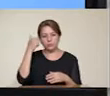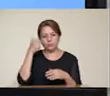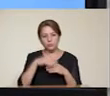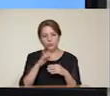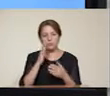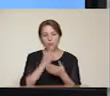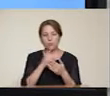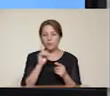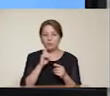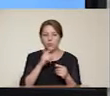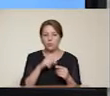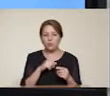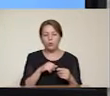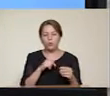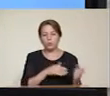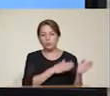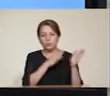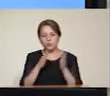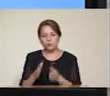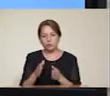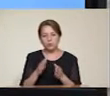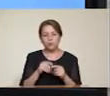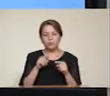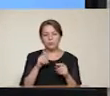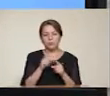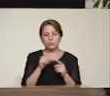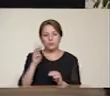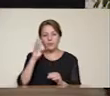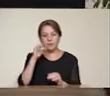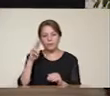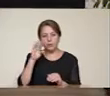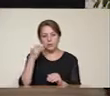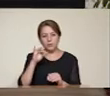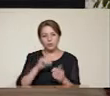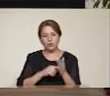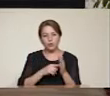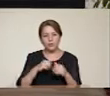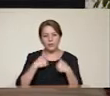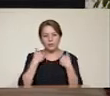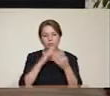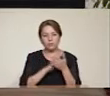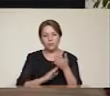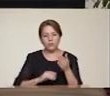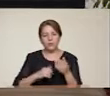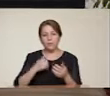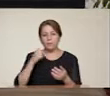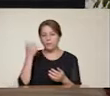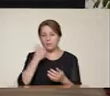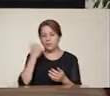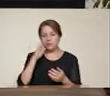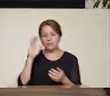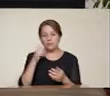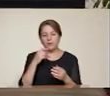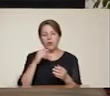nima? Bu so'z bilan siz ko'p tanishsiz. Moddiy nuqtaning harakati davomidagi boshlang'ich va